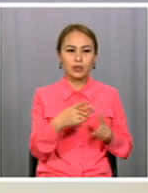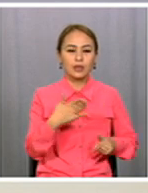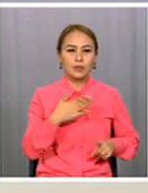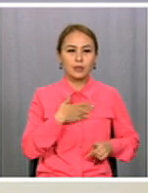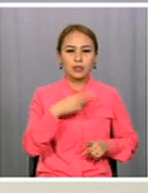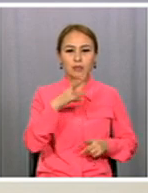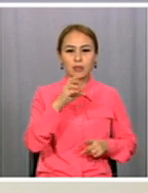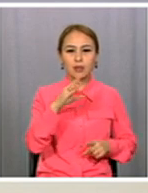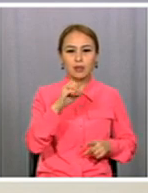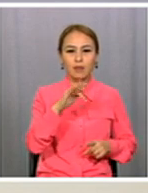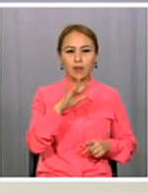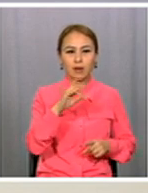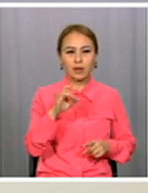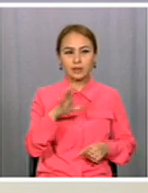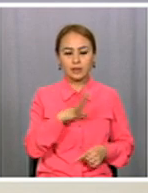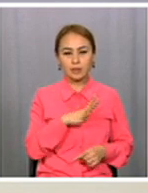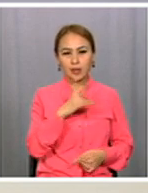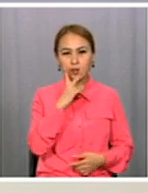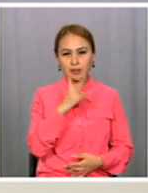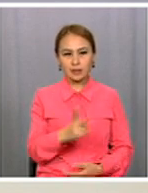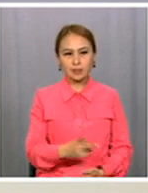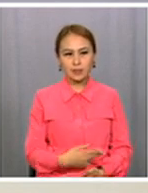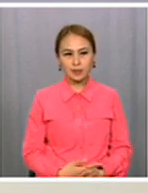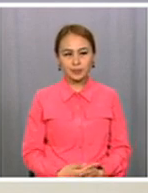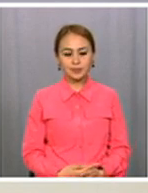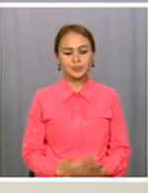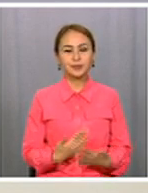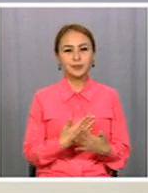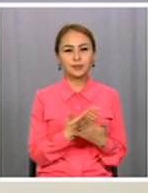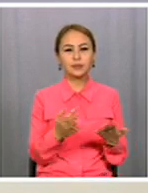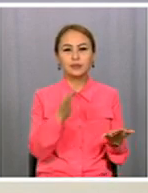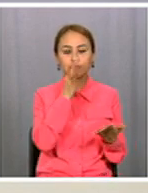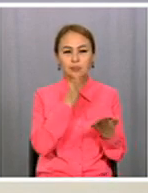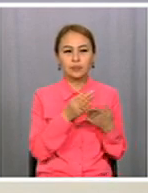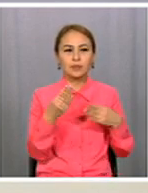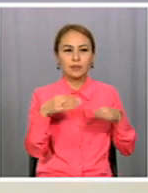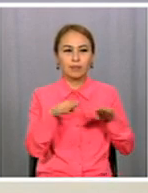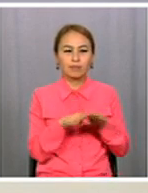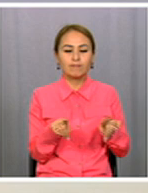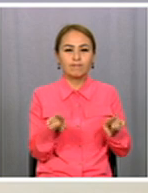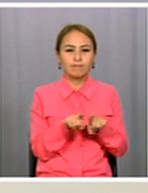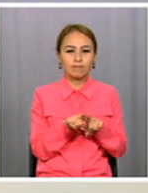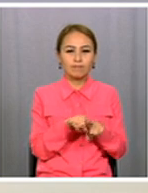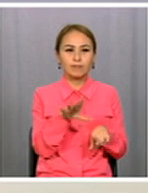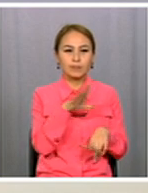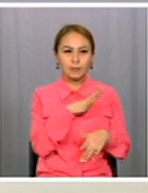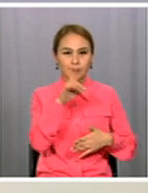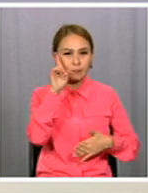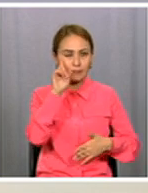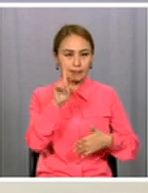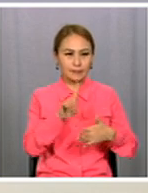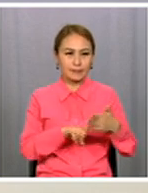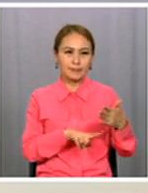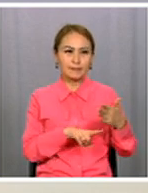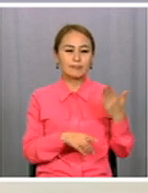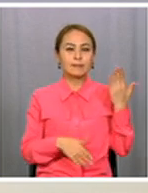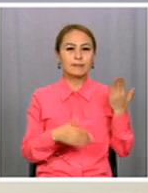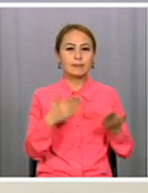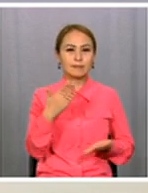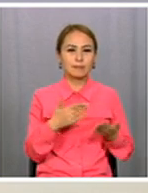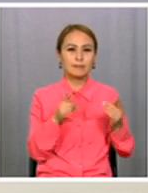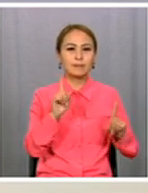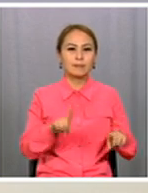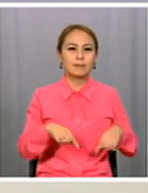метафора деп қарастырамыз. Сіздерінде жауаптарыңыздың осыған ұқсас болғандығына сенімдімін оқушылар. Ендеше